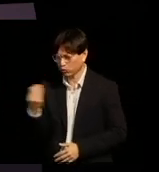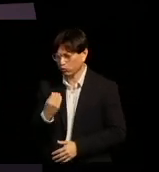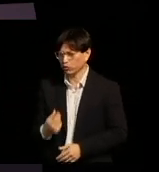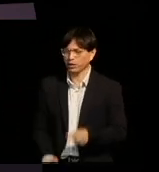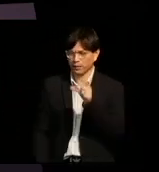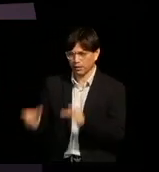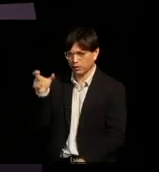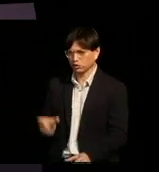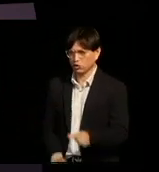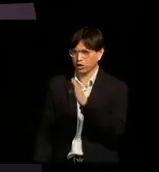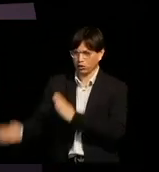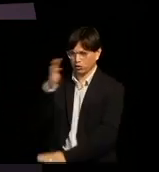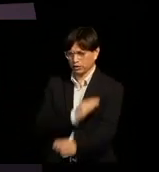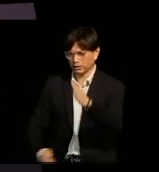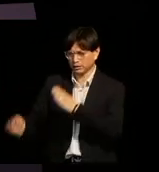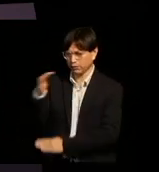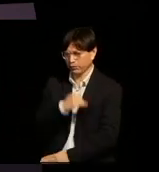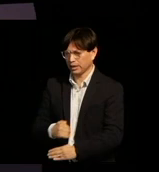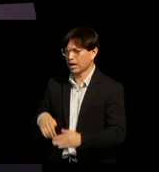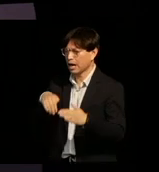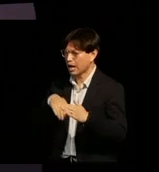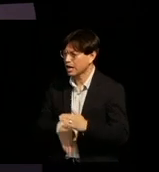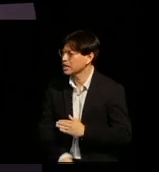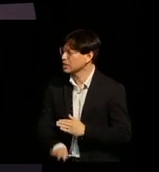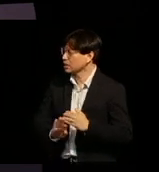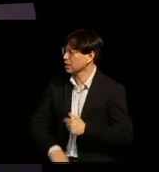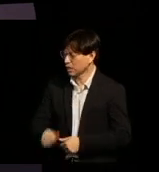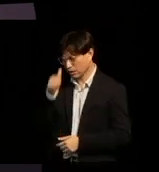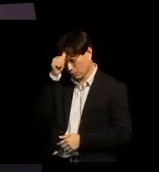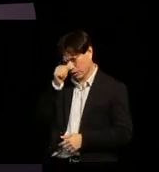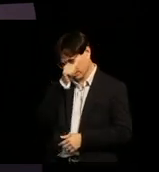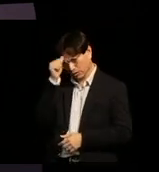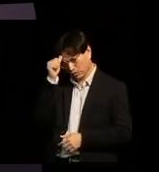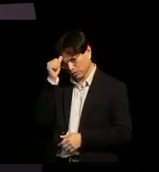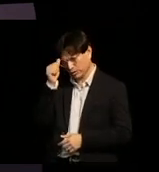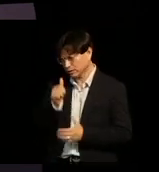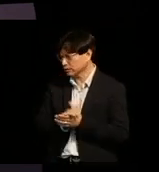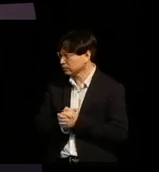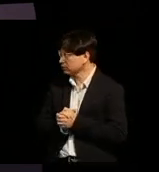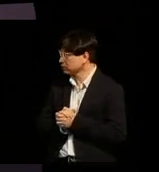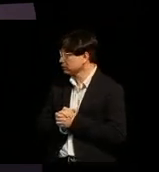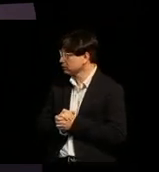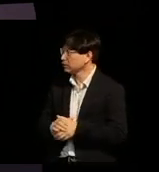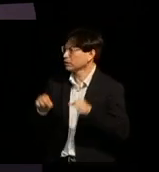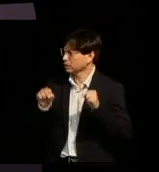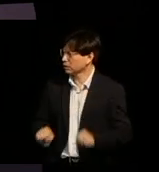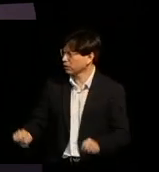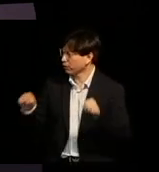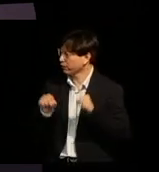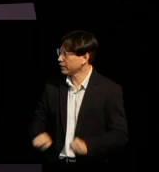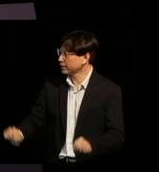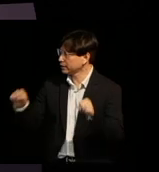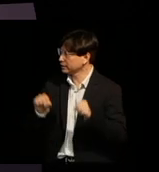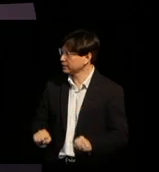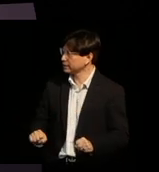disabilità all'interno della nostra diocesi ma non deve essere un'eccezione lo abbiamo detto deve essere anzi un'esempio